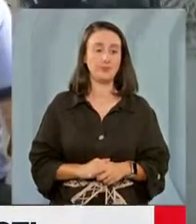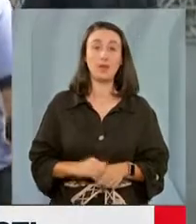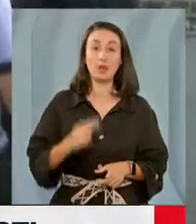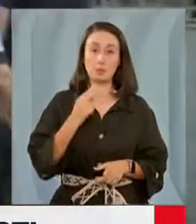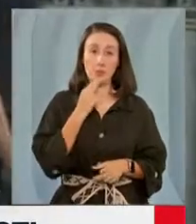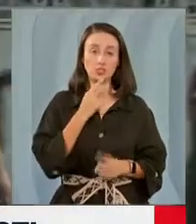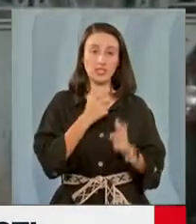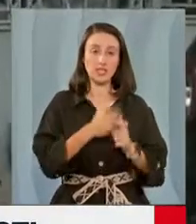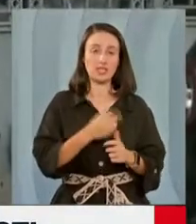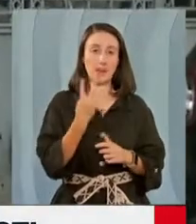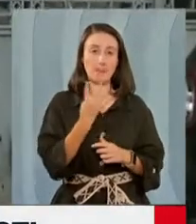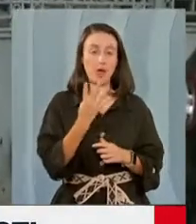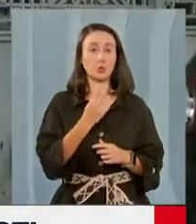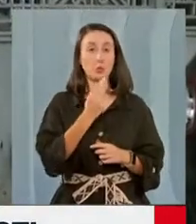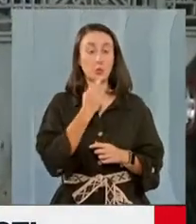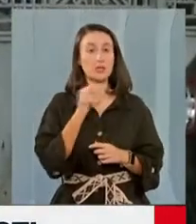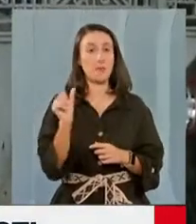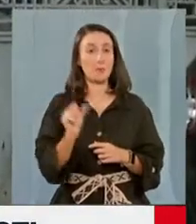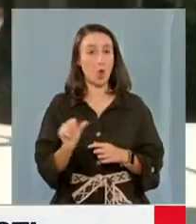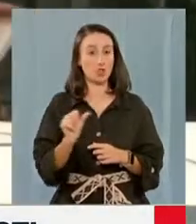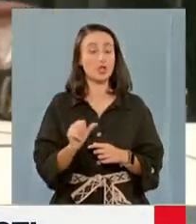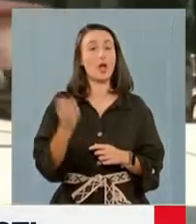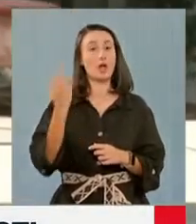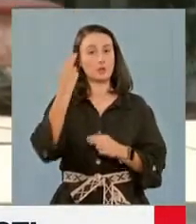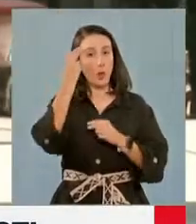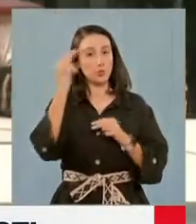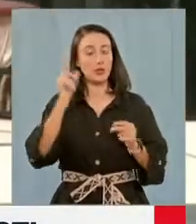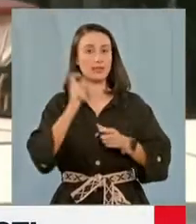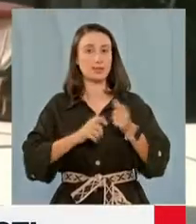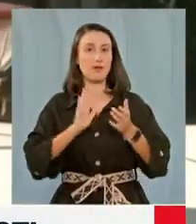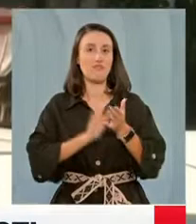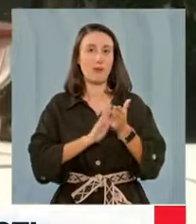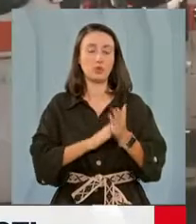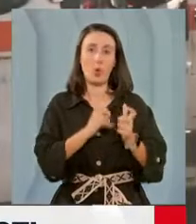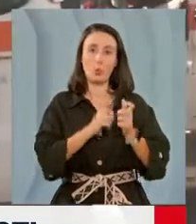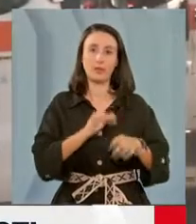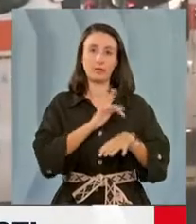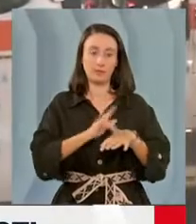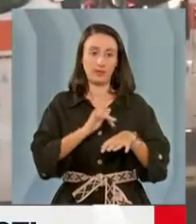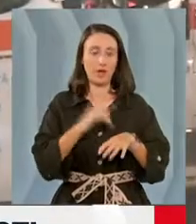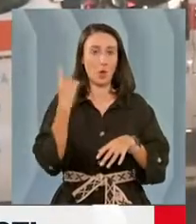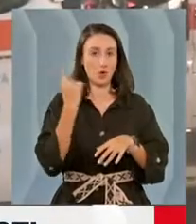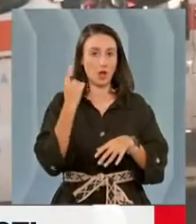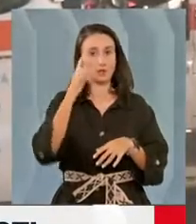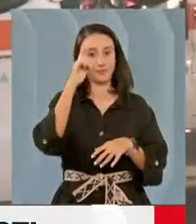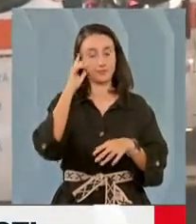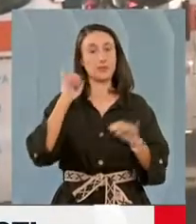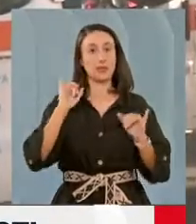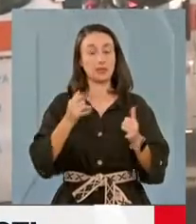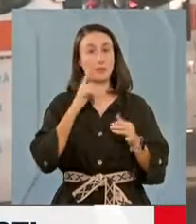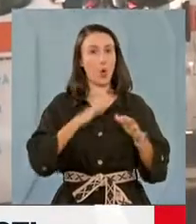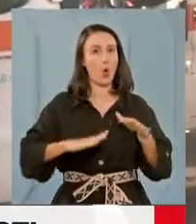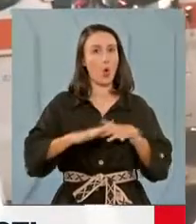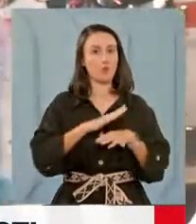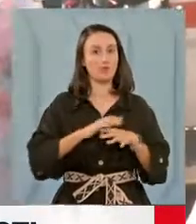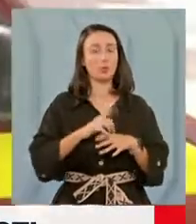Polițiștii din cadrul secției numărul 4 de poliție Ploiești au fost sesizați despre faptul că la o unitate medicală din municipiu are loc un conflict între